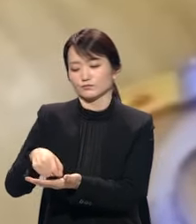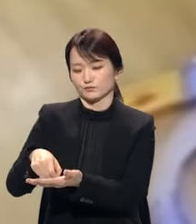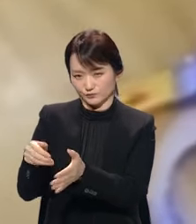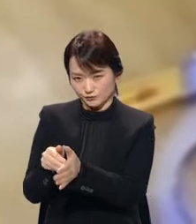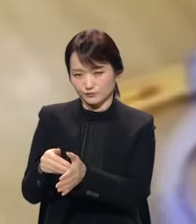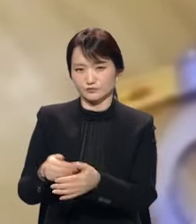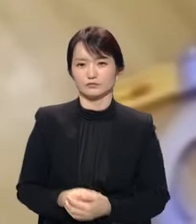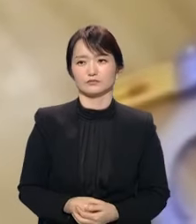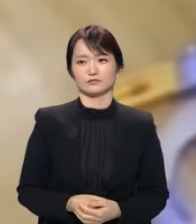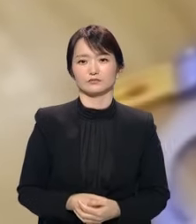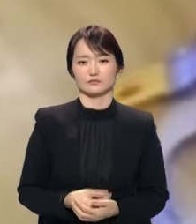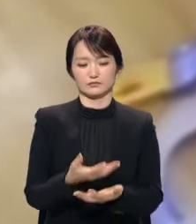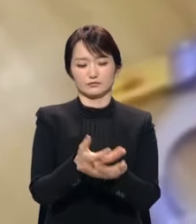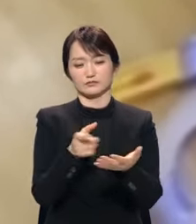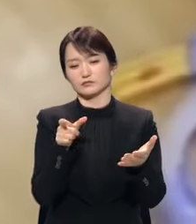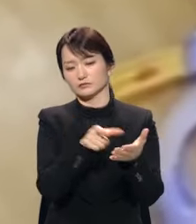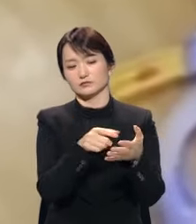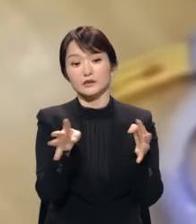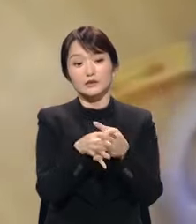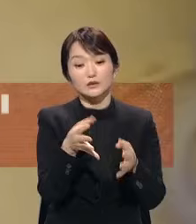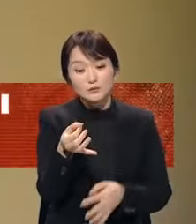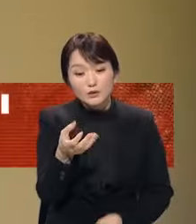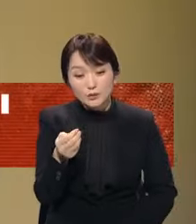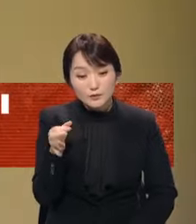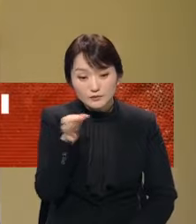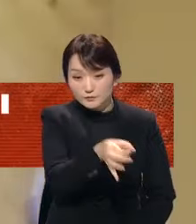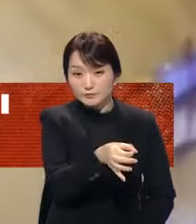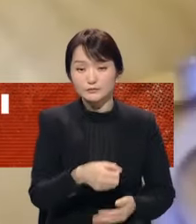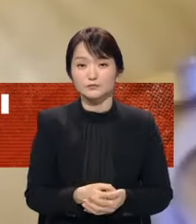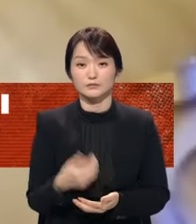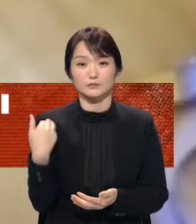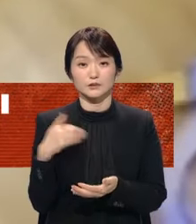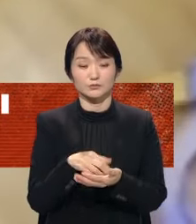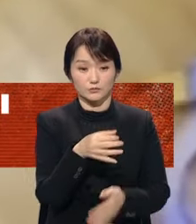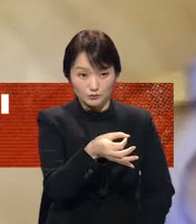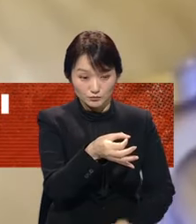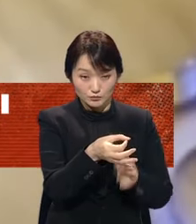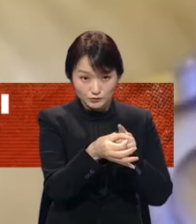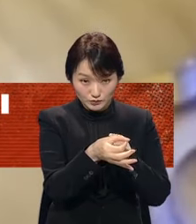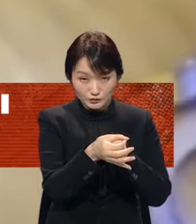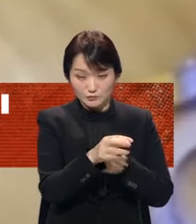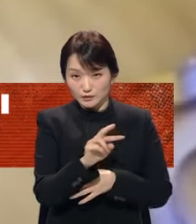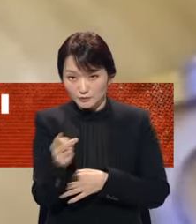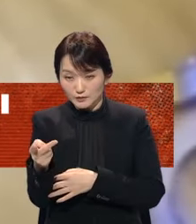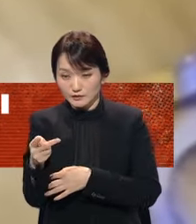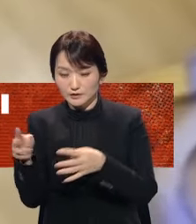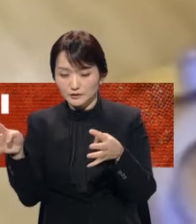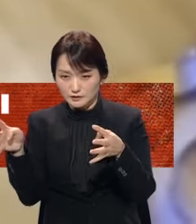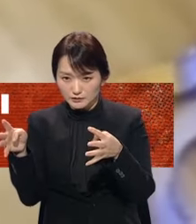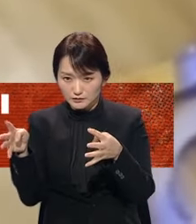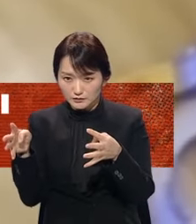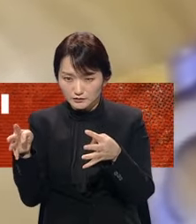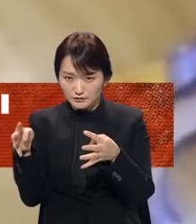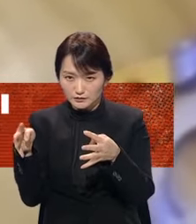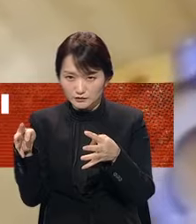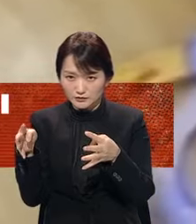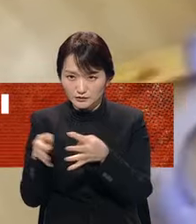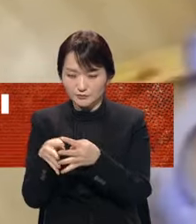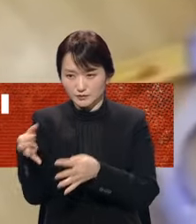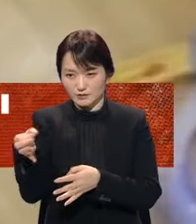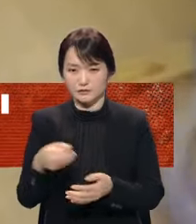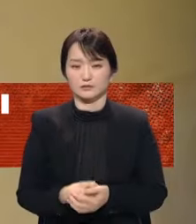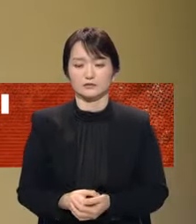겁니다. 이렇게 써 있었습니다. 합의금 얼마를 받고, 그러니까 이 환불금이 합의금으로 치환이 됐는데 얼마를 받고 센터장에 대해서 소송 더 이상 하지